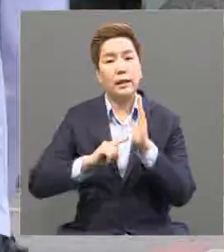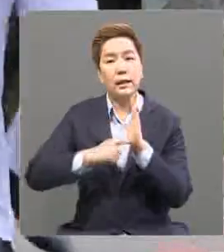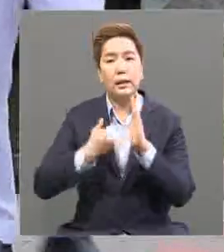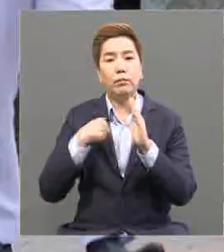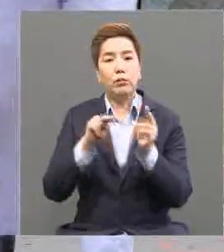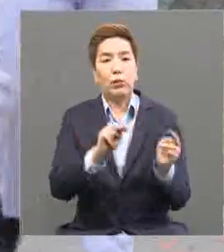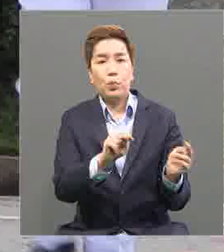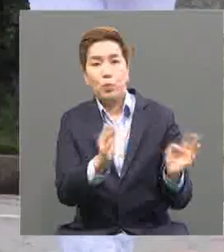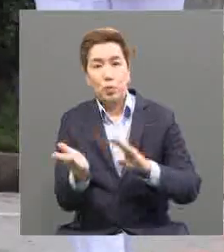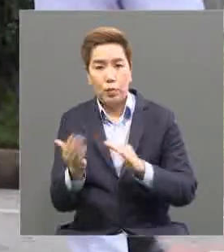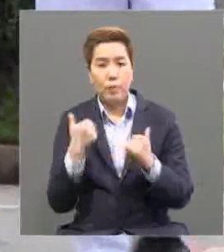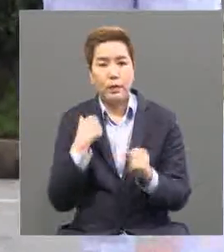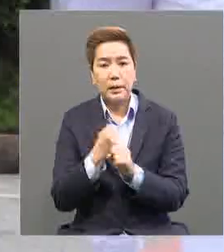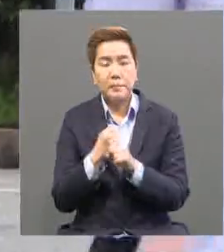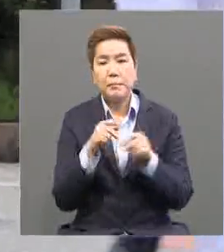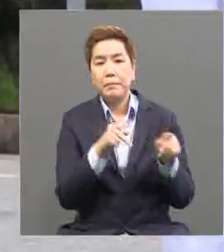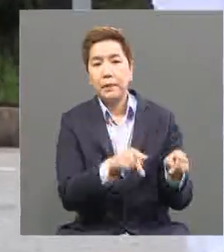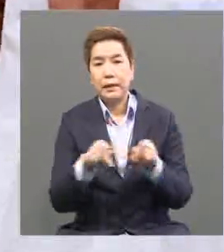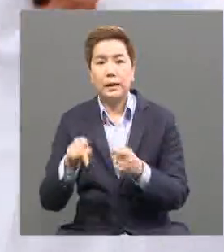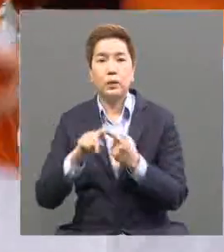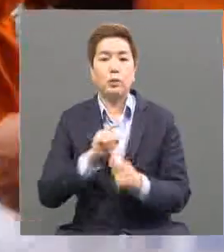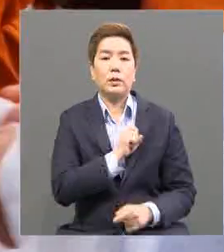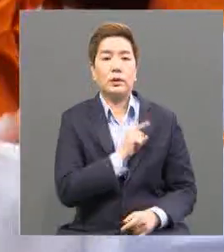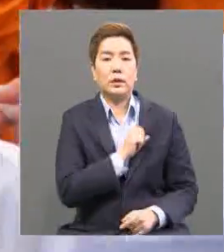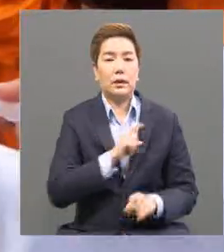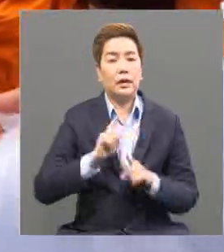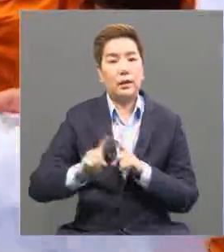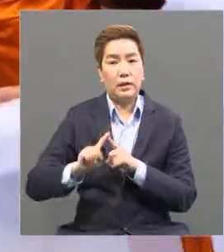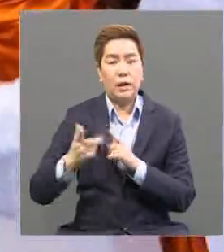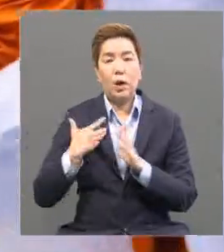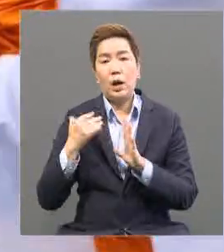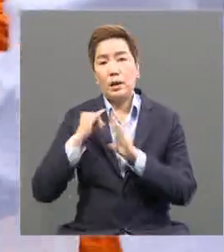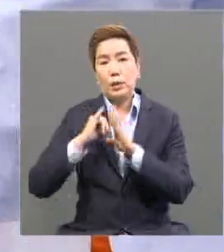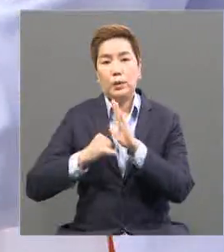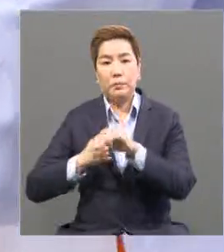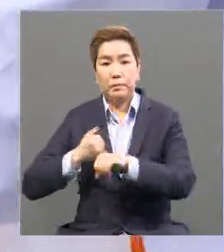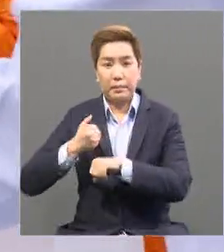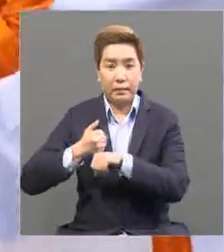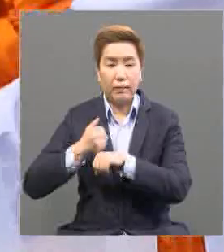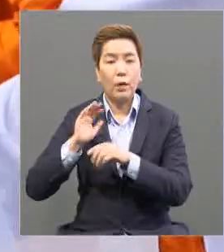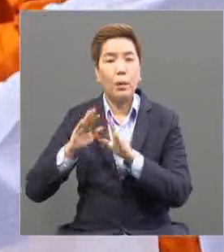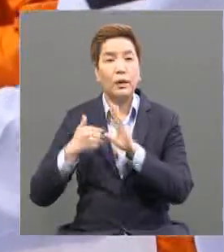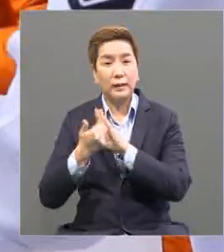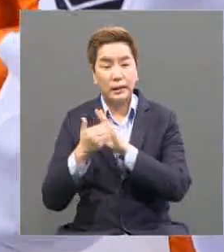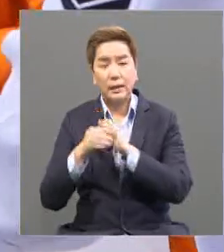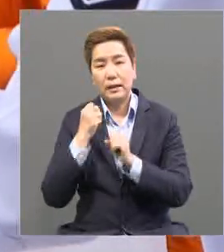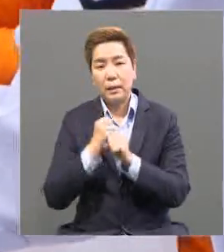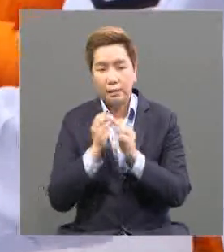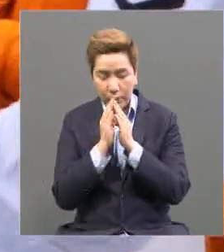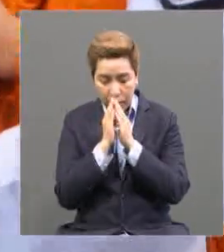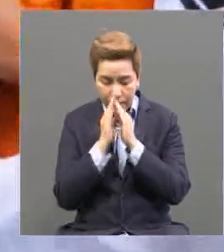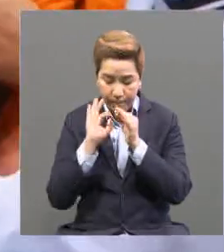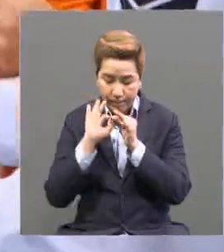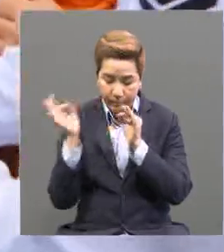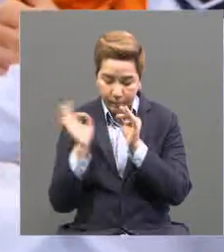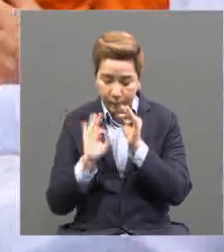ที่จังหวัดนครพนมนะครับก็มีการประกอบพิธีทางศาสนามหามงคลโดยผู้ว่าราชการจังหวัดเป็นประธานในพิธีเจริญพระพุท